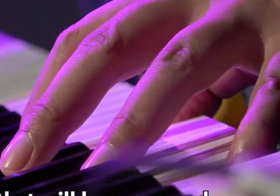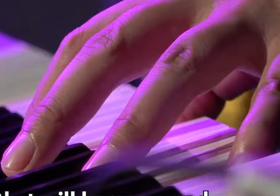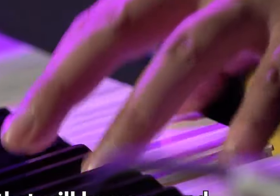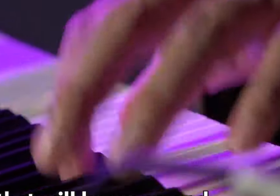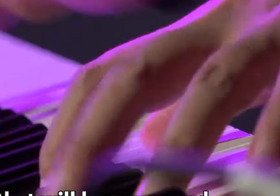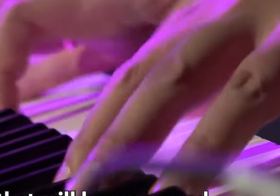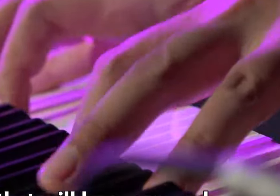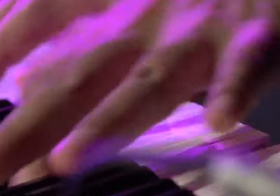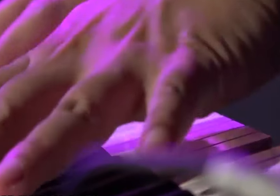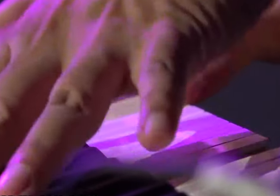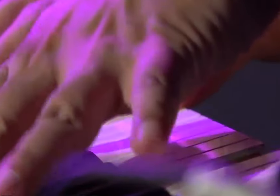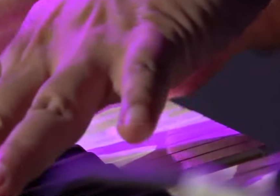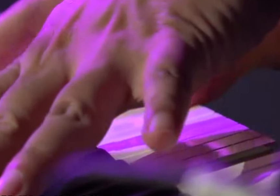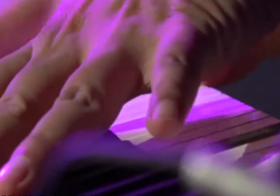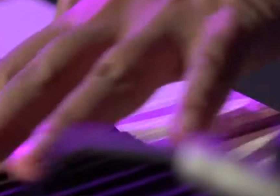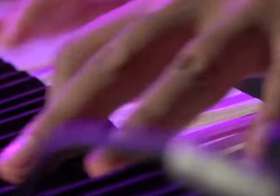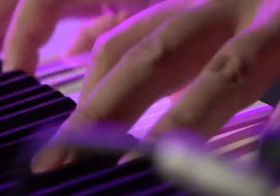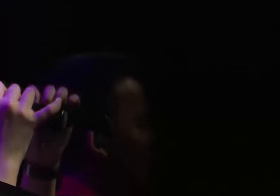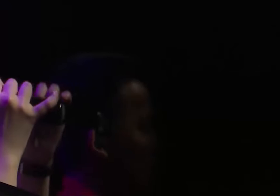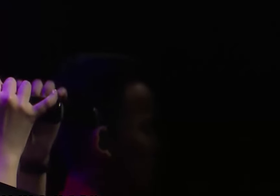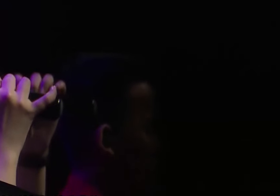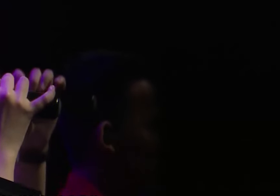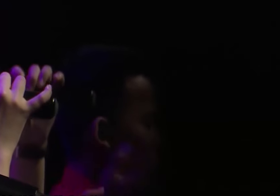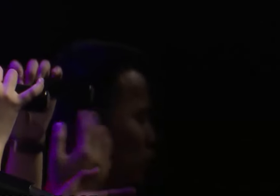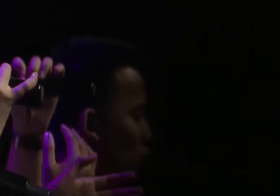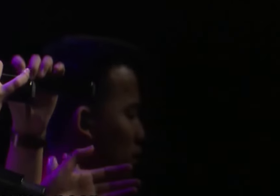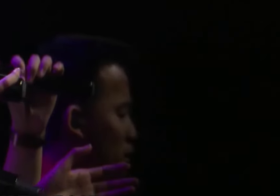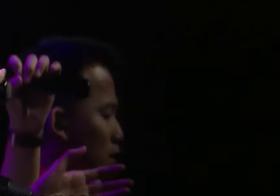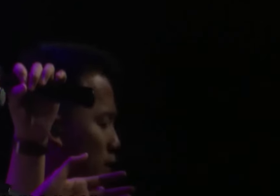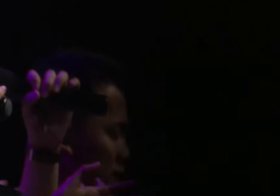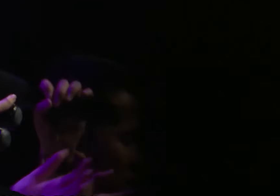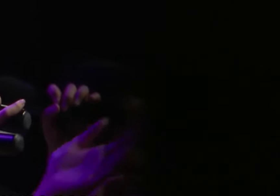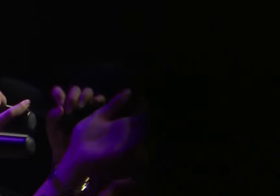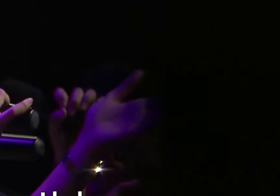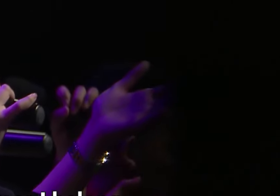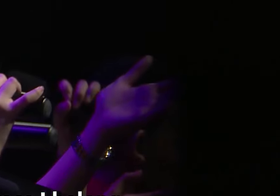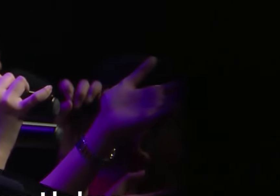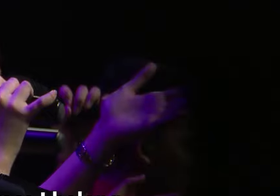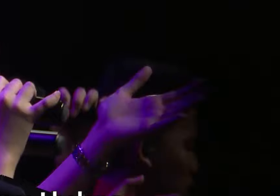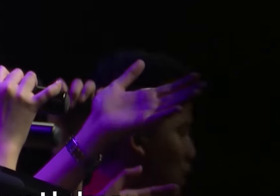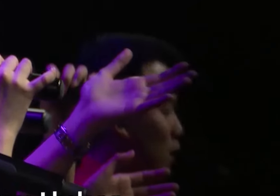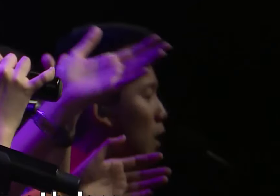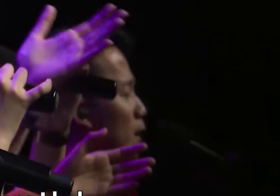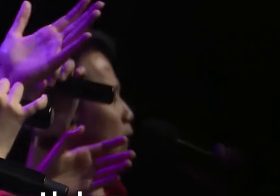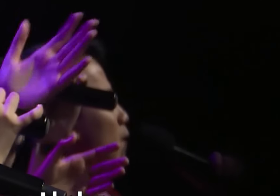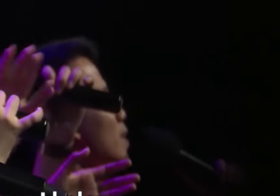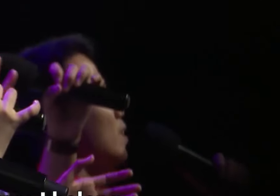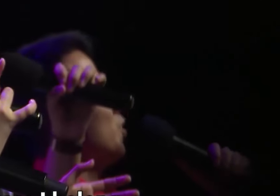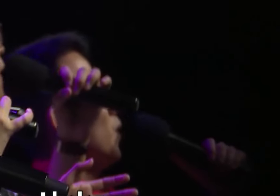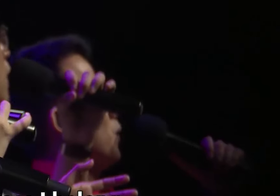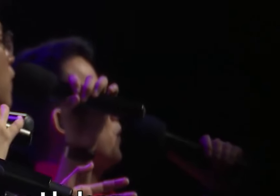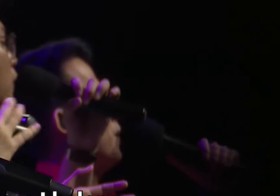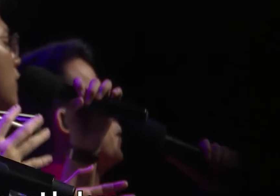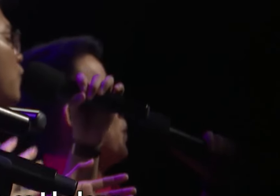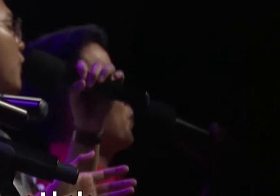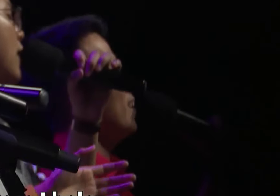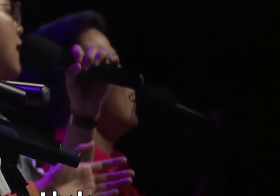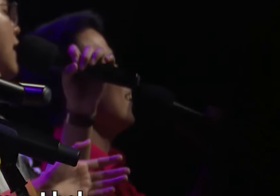no end. Come draw me near, in